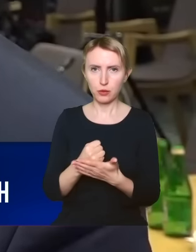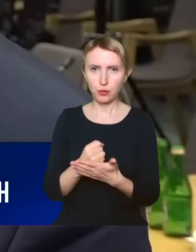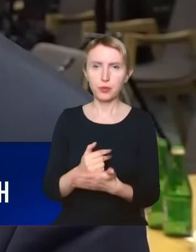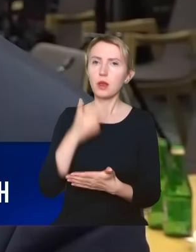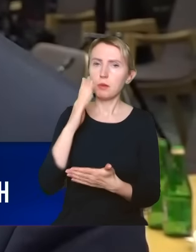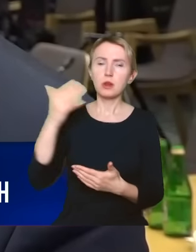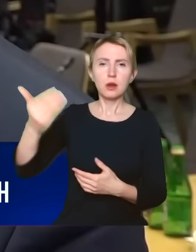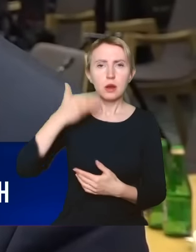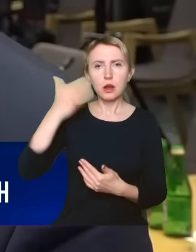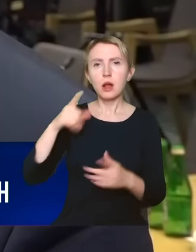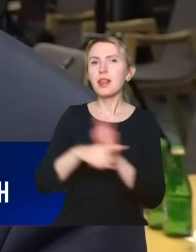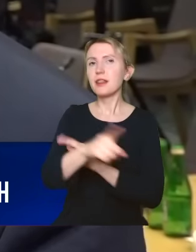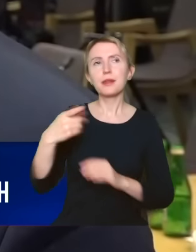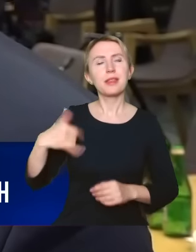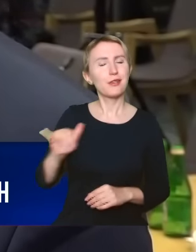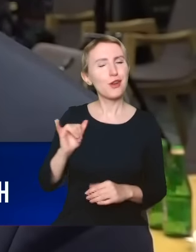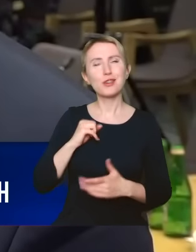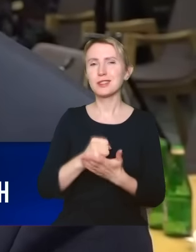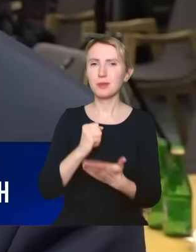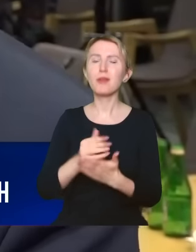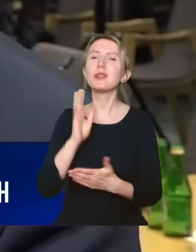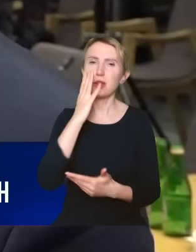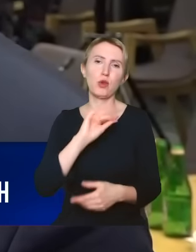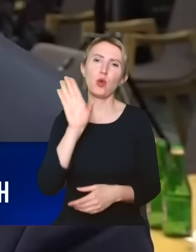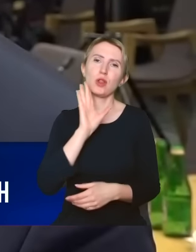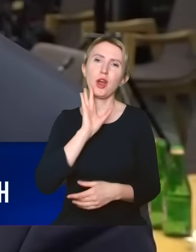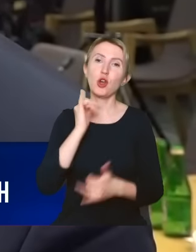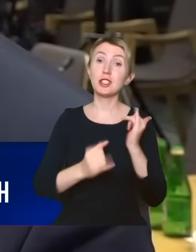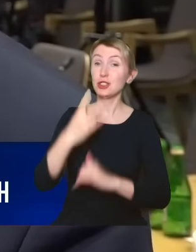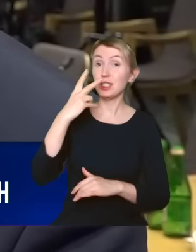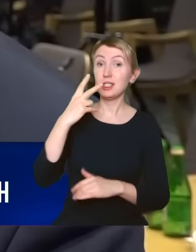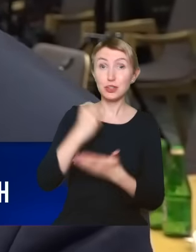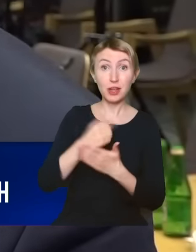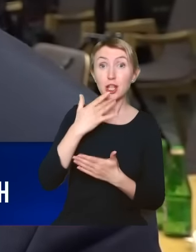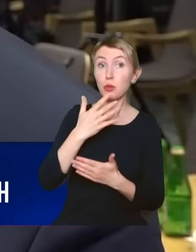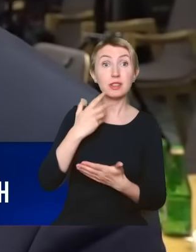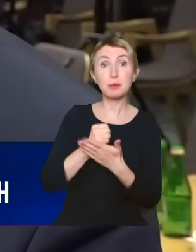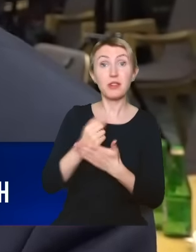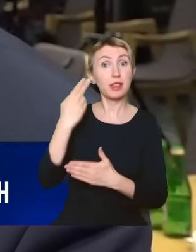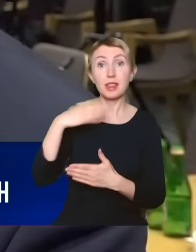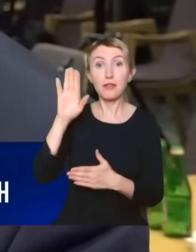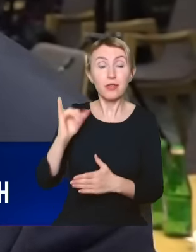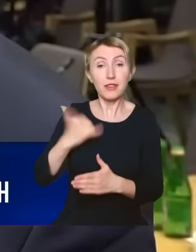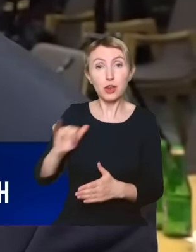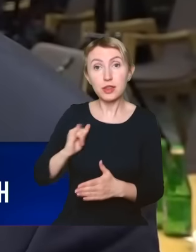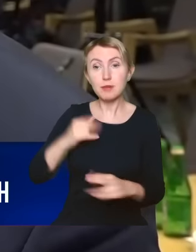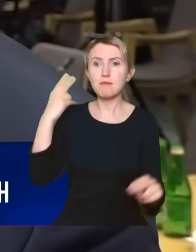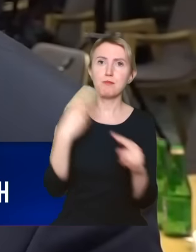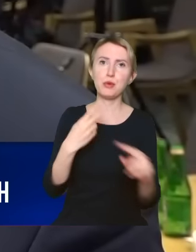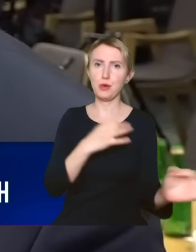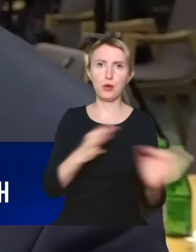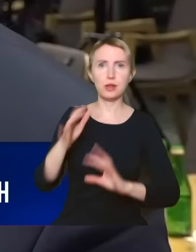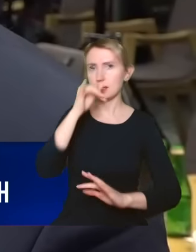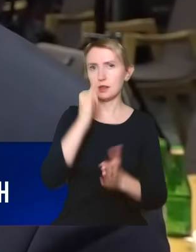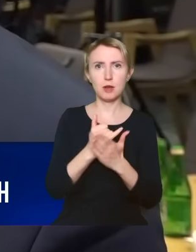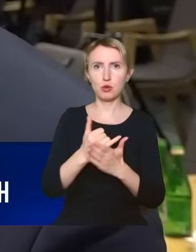zeznawali rzeczy dla nich niewygodne, że to będzie tak wyglądało. Jeśli świadek mówi rzeczy dla nich niewygodne, natychmiast mu przerywają. Nie dają nawet możliwości swobodnej